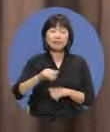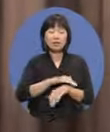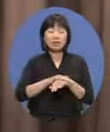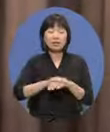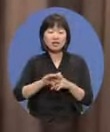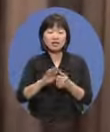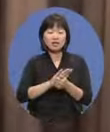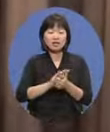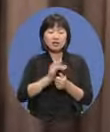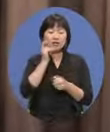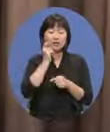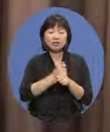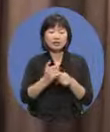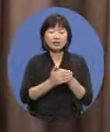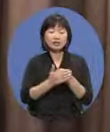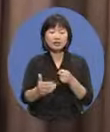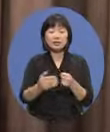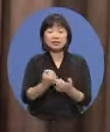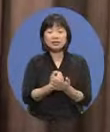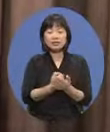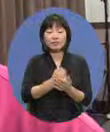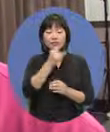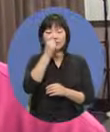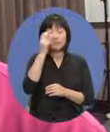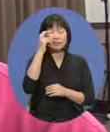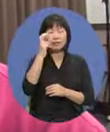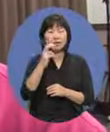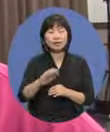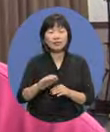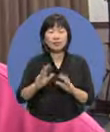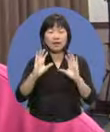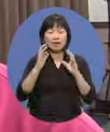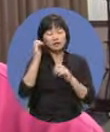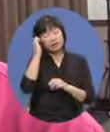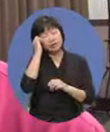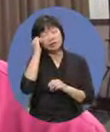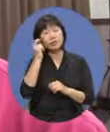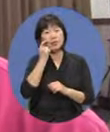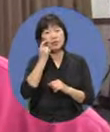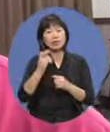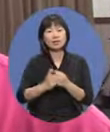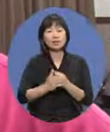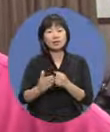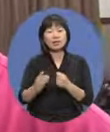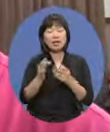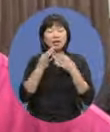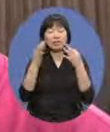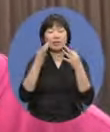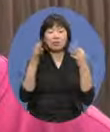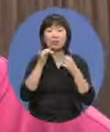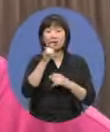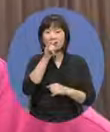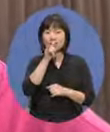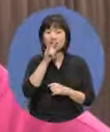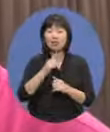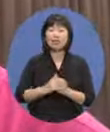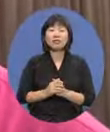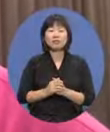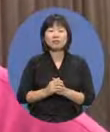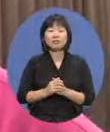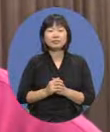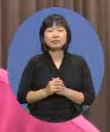다루지 못한다고 내가 화내서 서운했구나. 애기 못 재운다고 소리 지르고